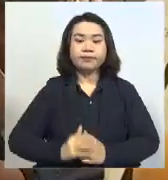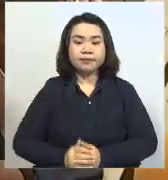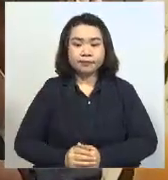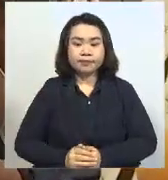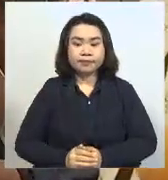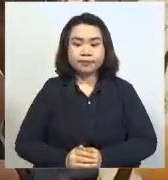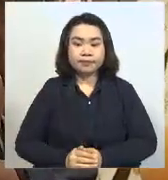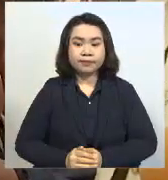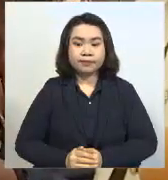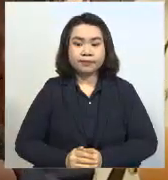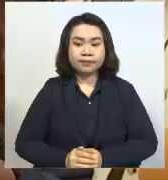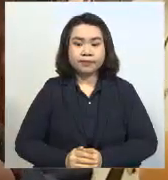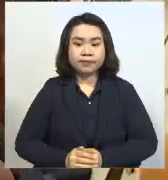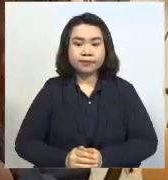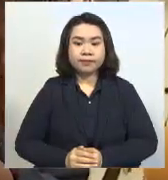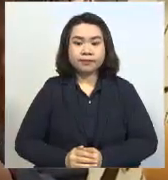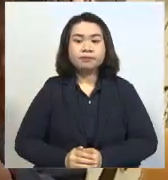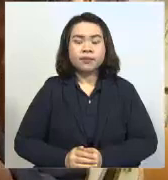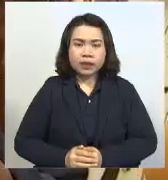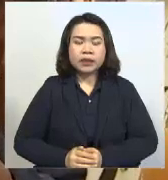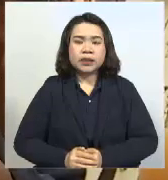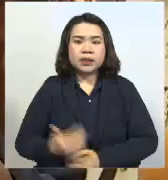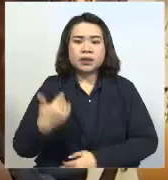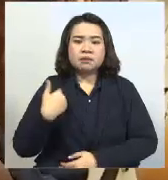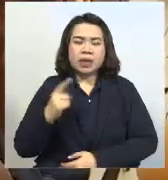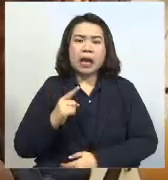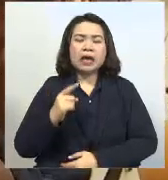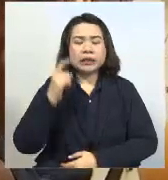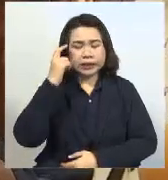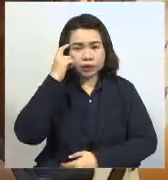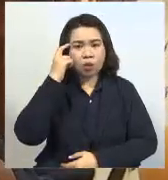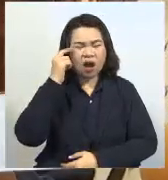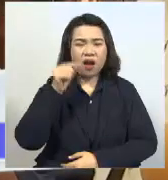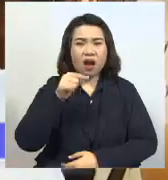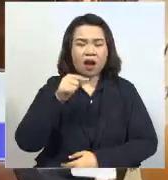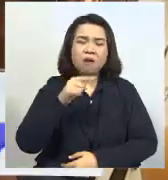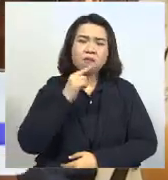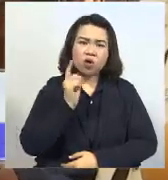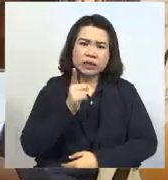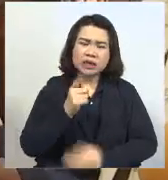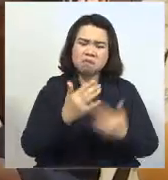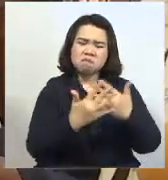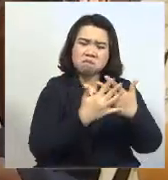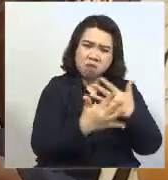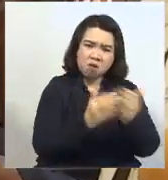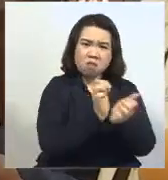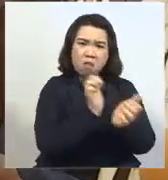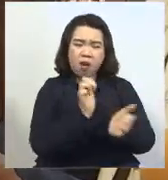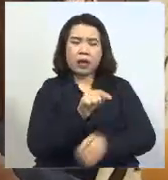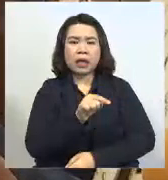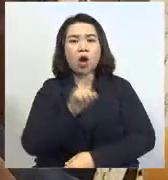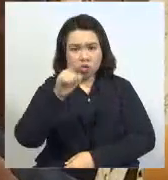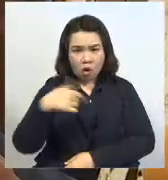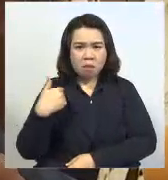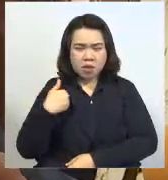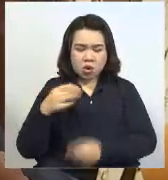ยุติธรรมค ่ ะ ก็เป็นส่วนหนึ่งนะฮะก็เป็นเรื่องที่ดีมันไม่ควรปล่อยตัวหรือว่าถ้าปล่อยตัวมันก็ต้องมีระบบ